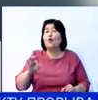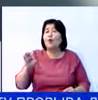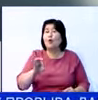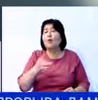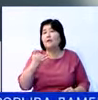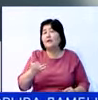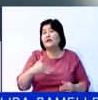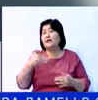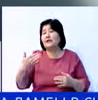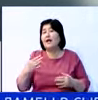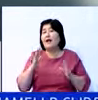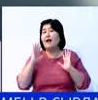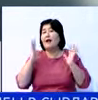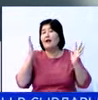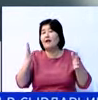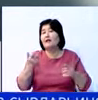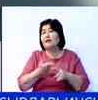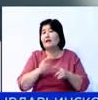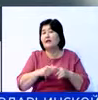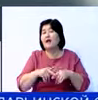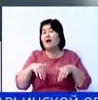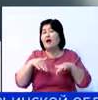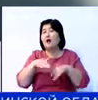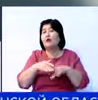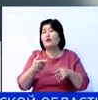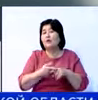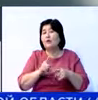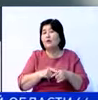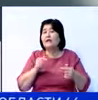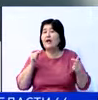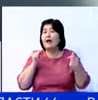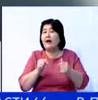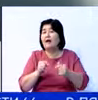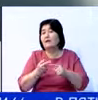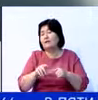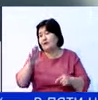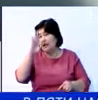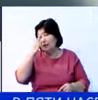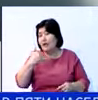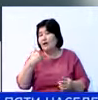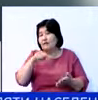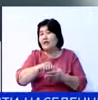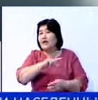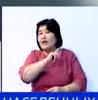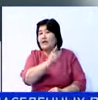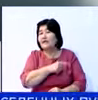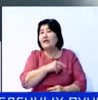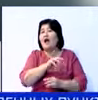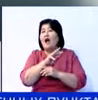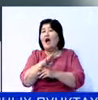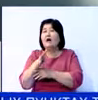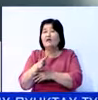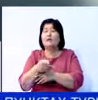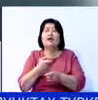правого фланга из леса валунов палка контратаковала сила противником видео сильно томатных пулеметный